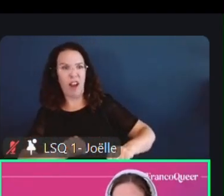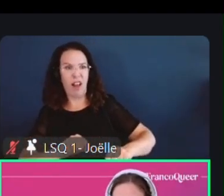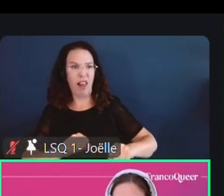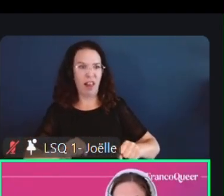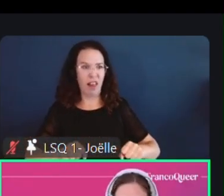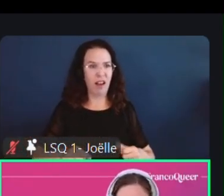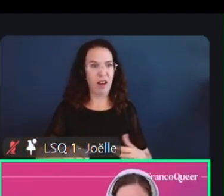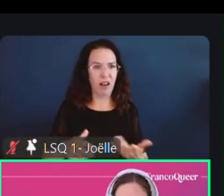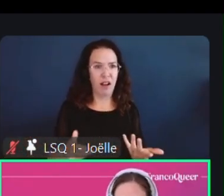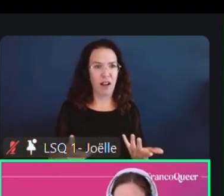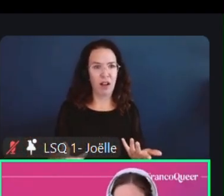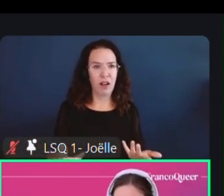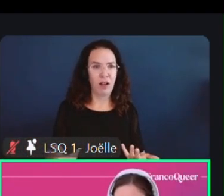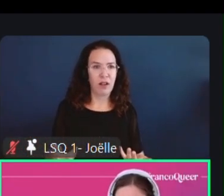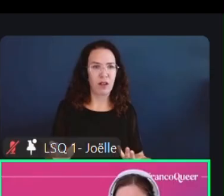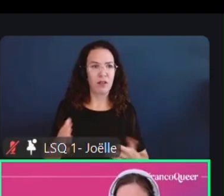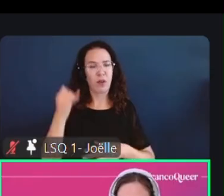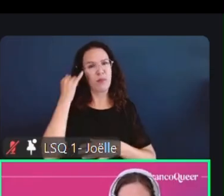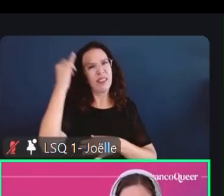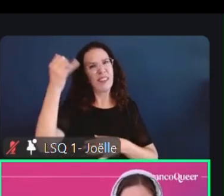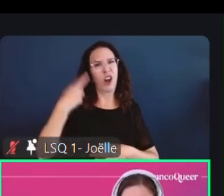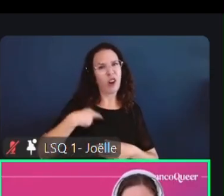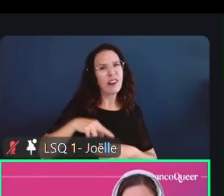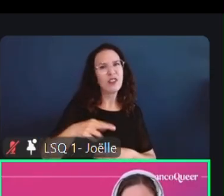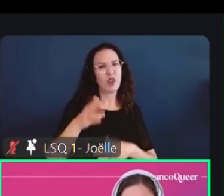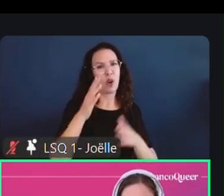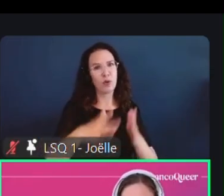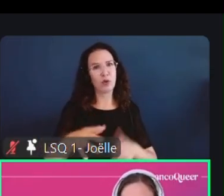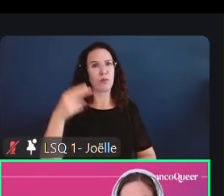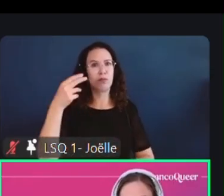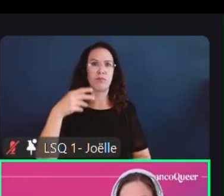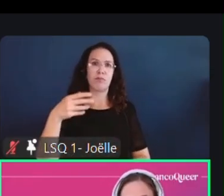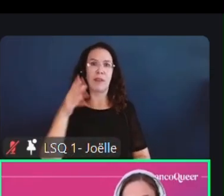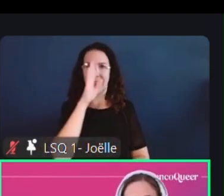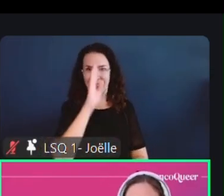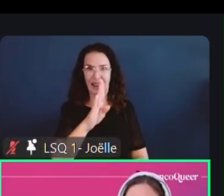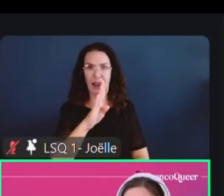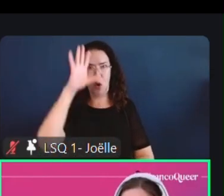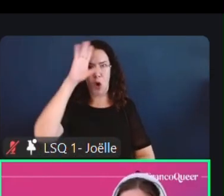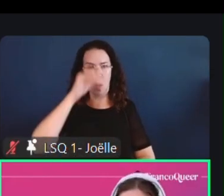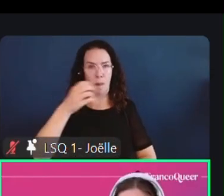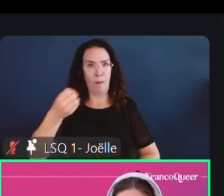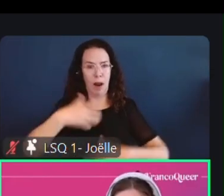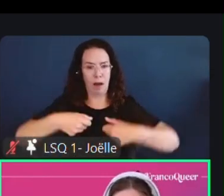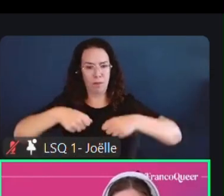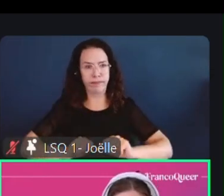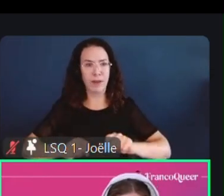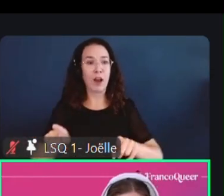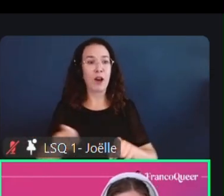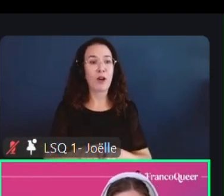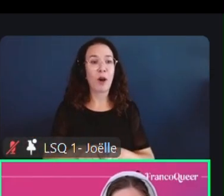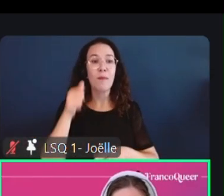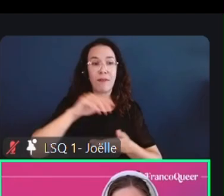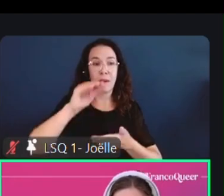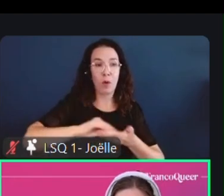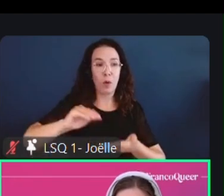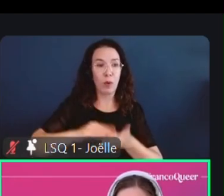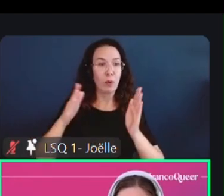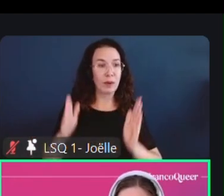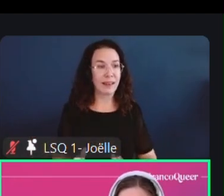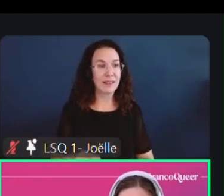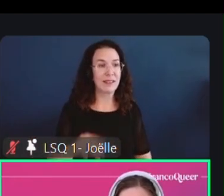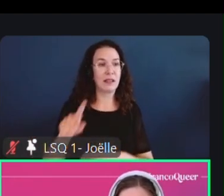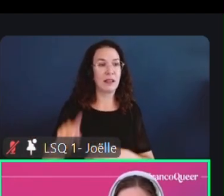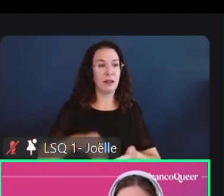basé dans des idées religieuses hétéropatriarcales. Donc, comme l'autrice Anishinaabe,